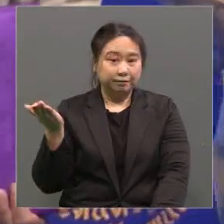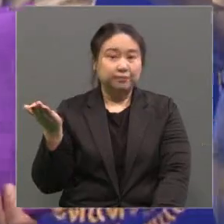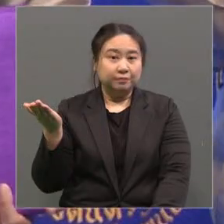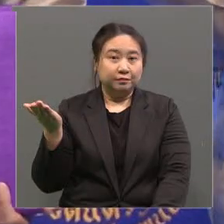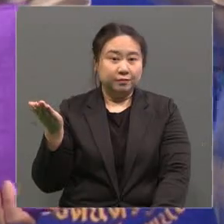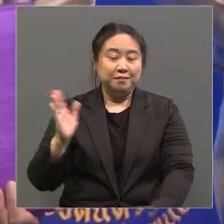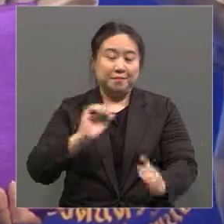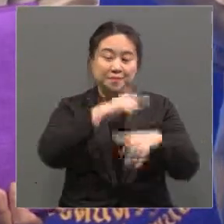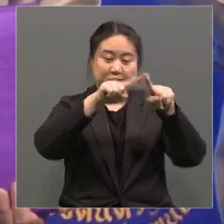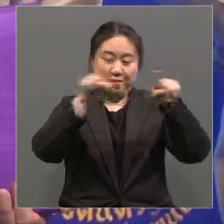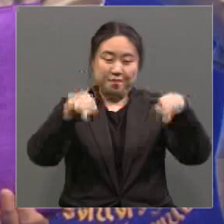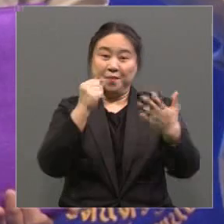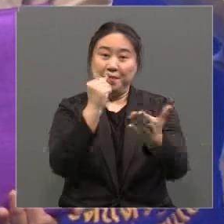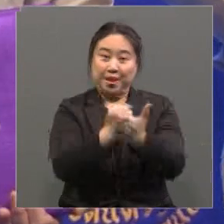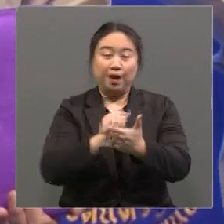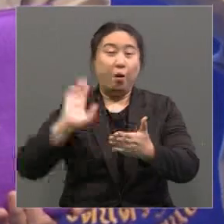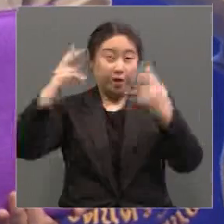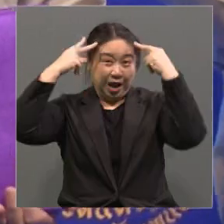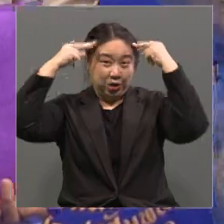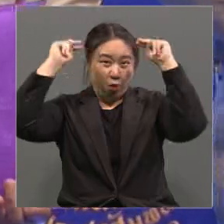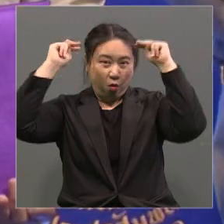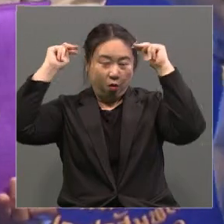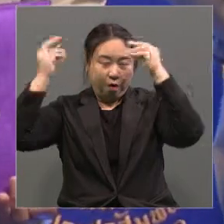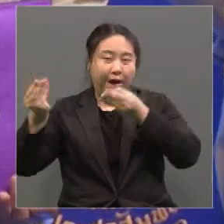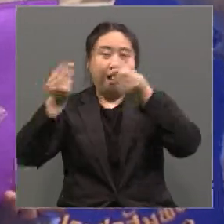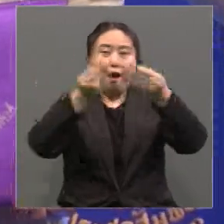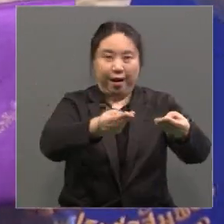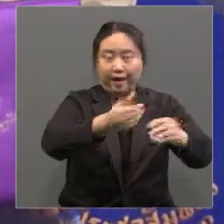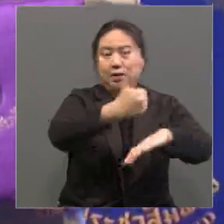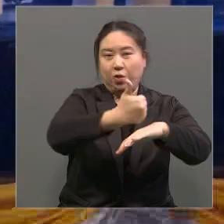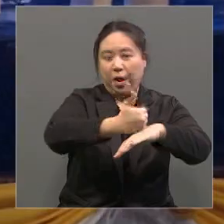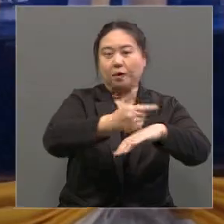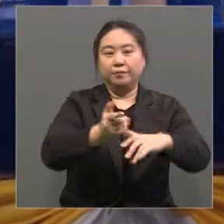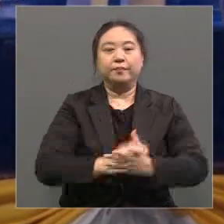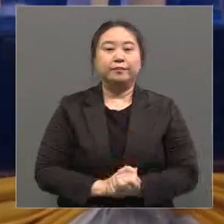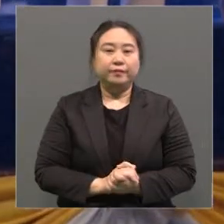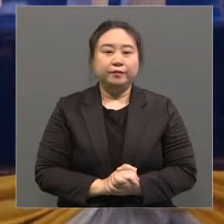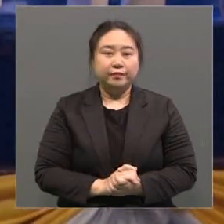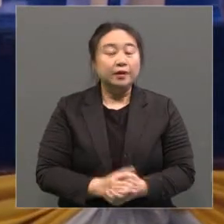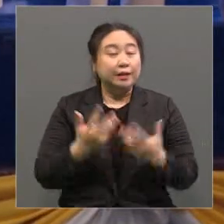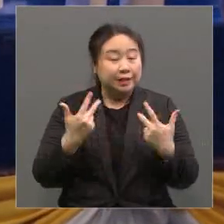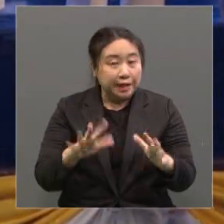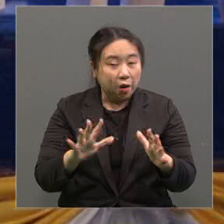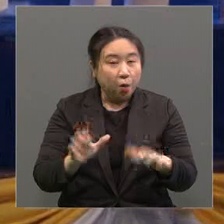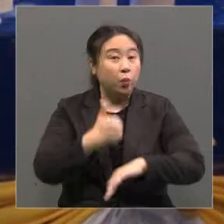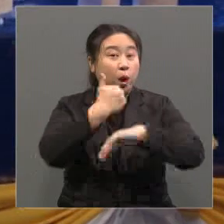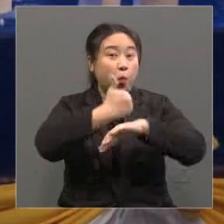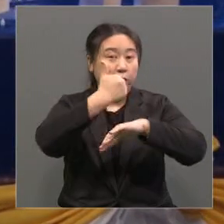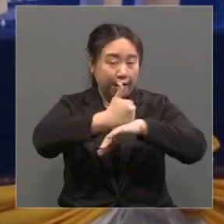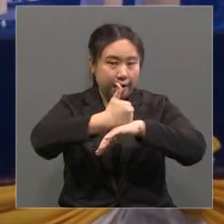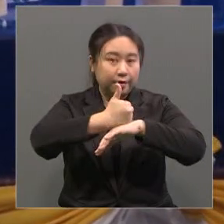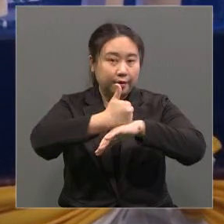าศเกียรติคุณจากนายกรัฐมนตรีนะคะที่มอบให้กับพลโทสรรเสริญแก้วกำเนิดนะคะหลังจากนั้นค่ะทางอธิบดีนะ